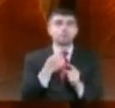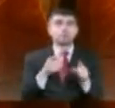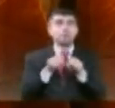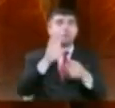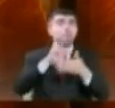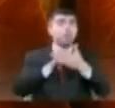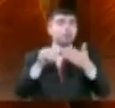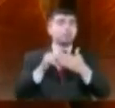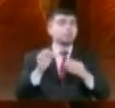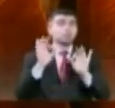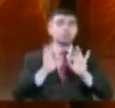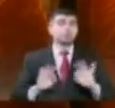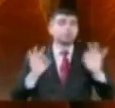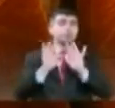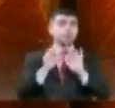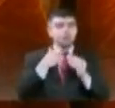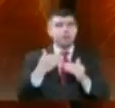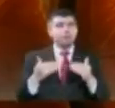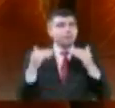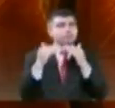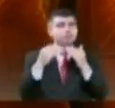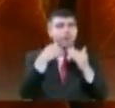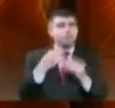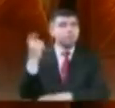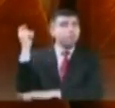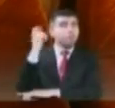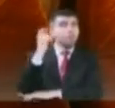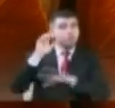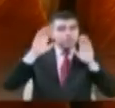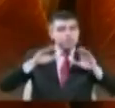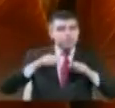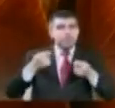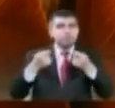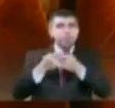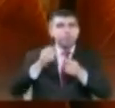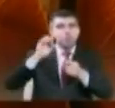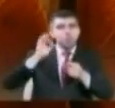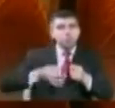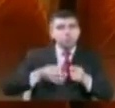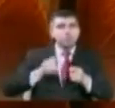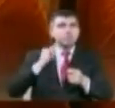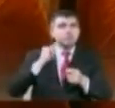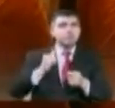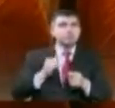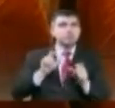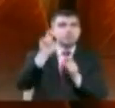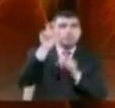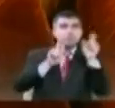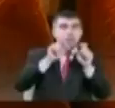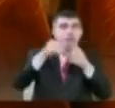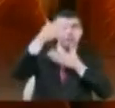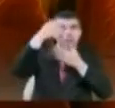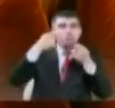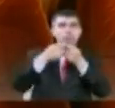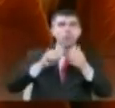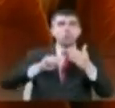ومع ذلك كنتفهموا هذه المسألة ما دامت القضية تتعلق بواحد المسألة حيوية. المغاربة كي بحال الماء بحال الضوء بحال